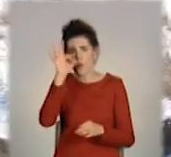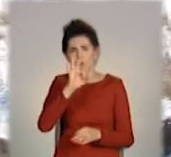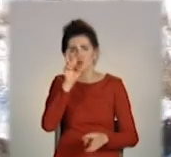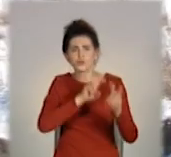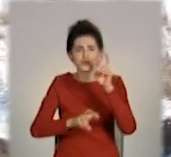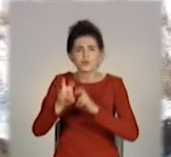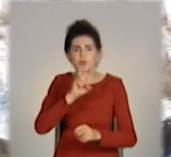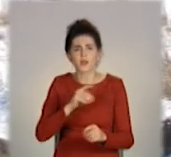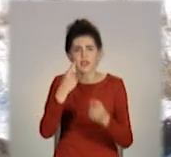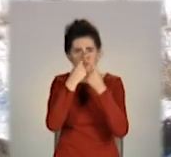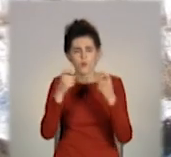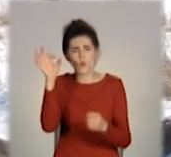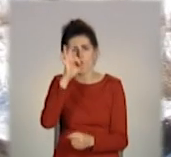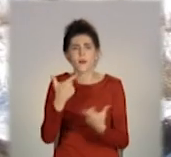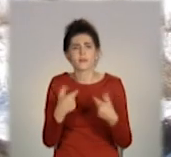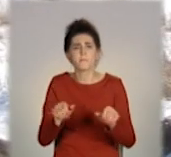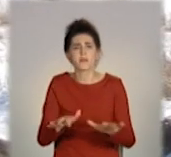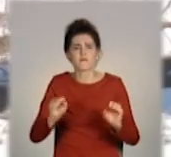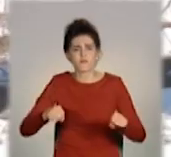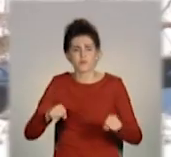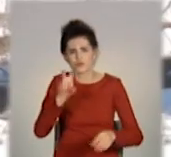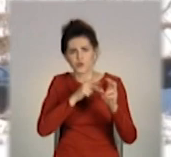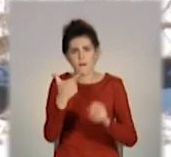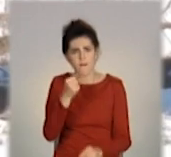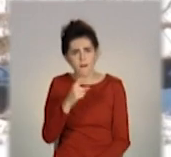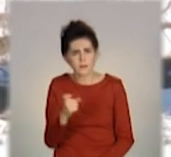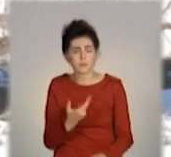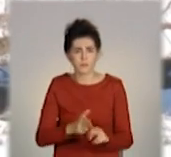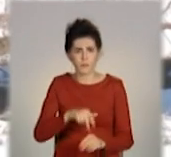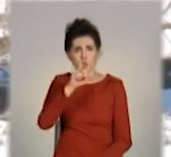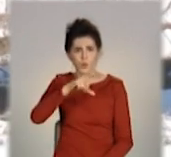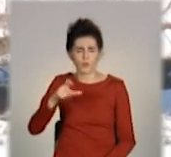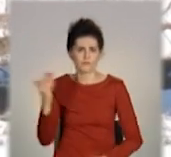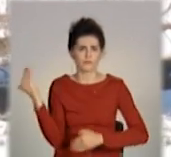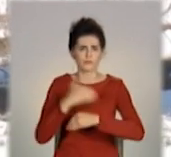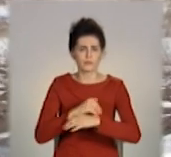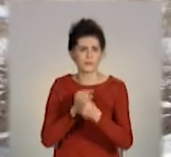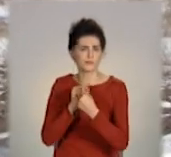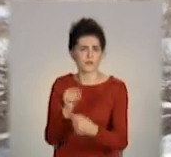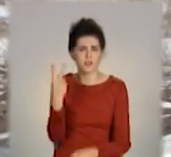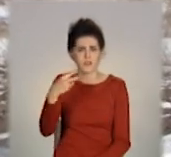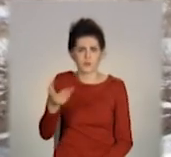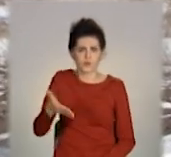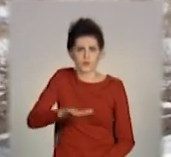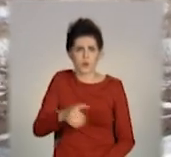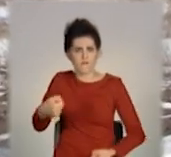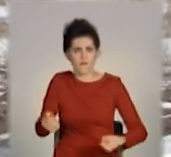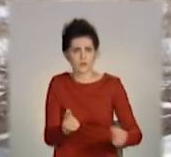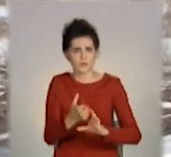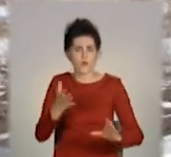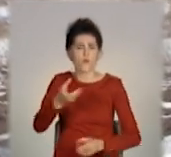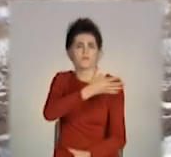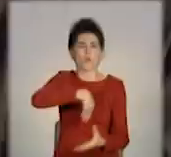збирають геологічну інформацію. Після того, як люди заблокували 20 автомобілів, із спеціалістами довелося поїхати